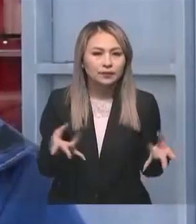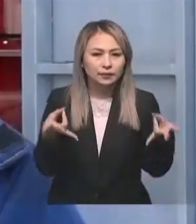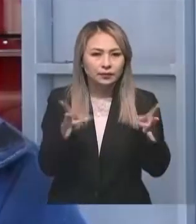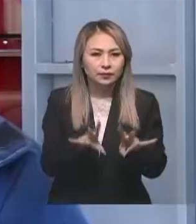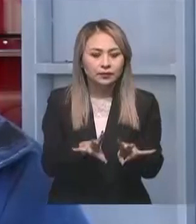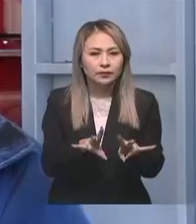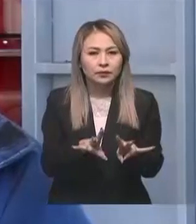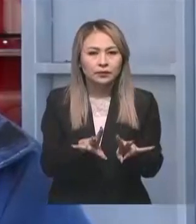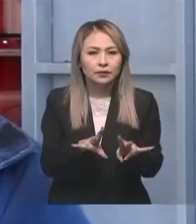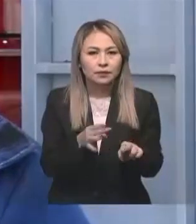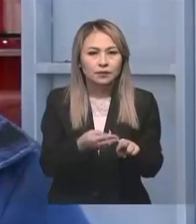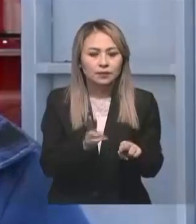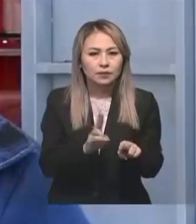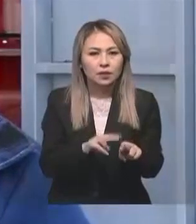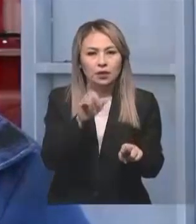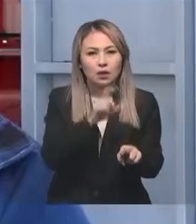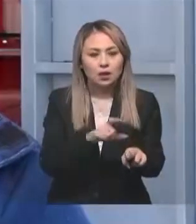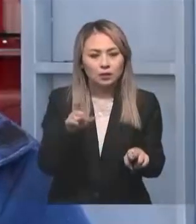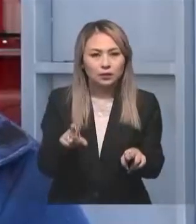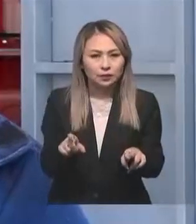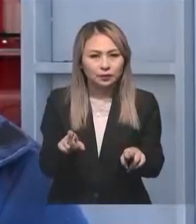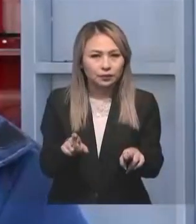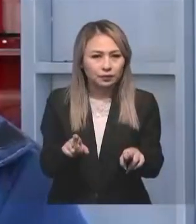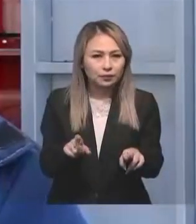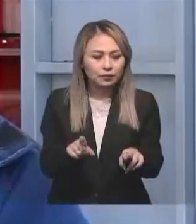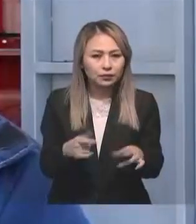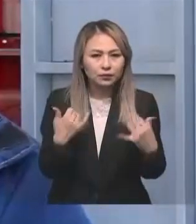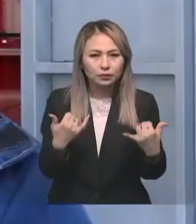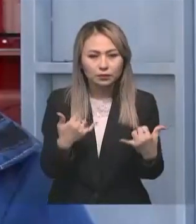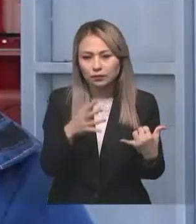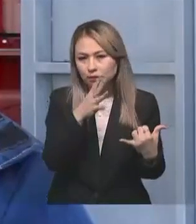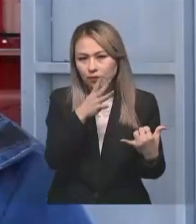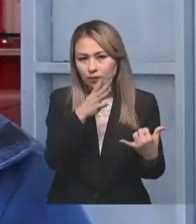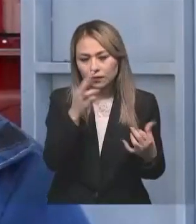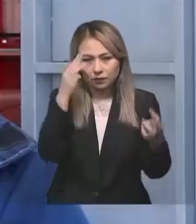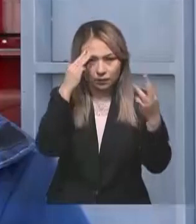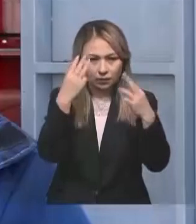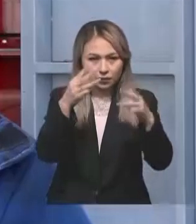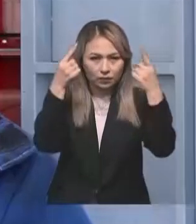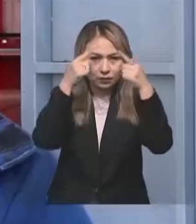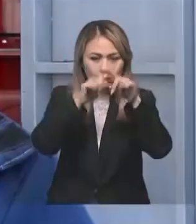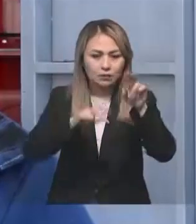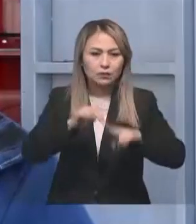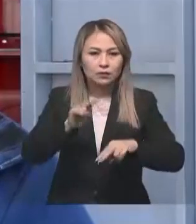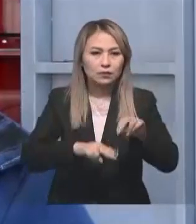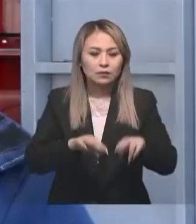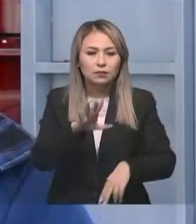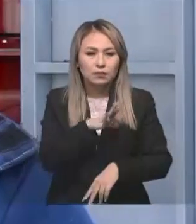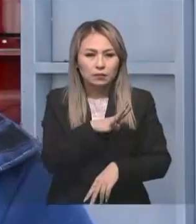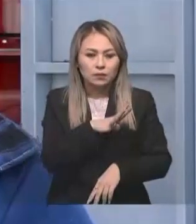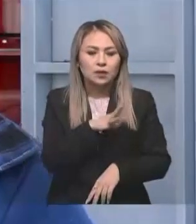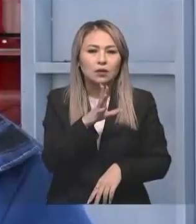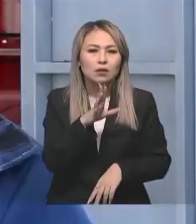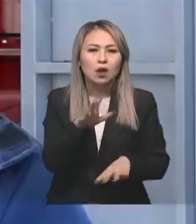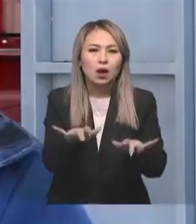4 адам. Осы ауылдың азаматтарымыз, қазіргі кейінгі заманауи техникамен салынған, компьютермен